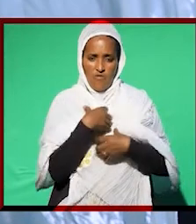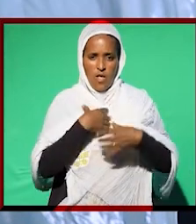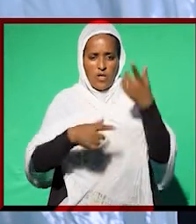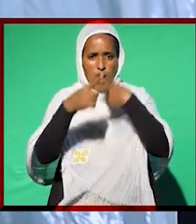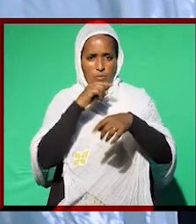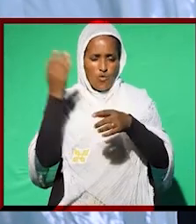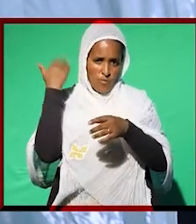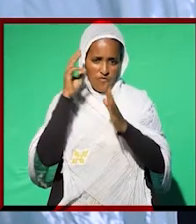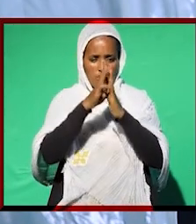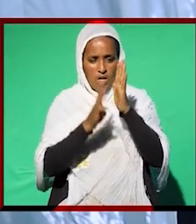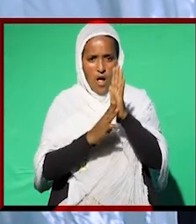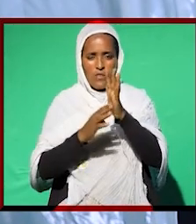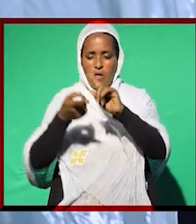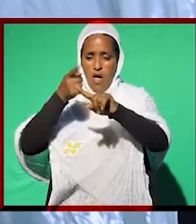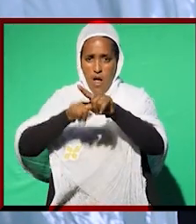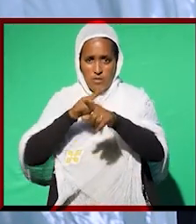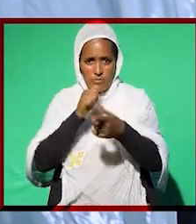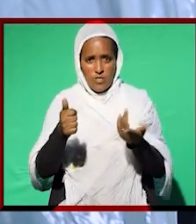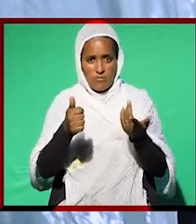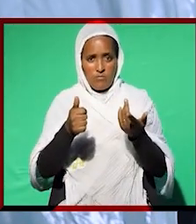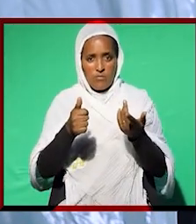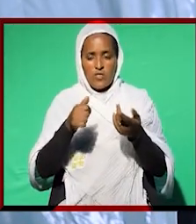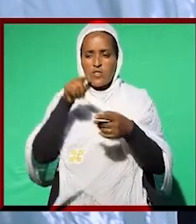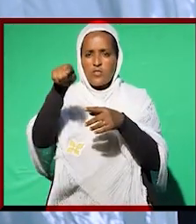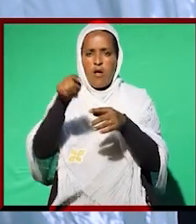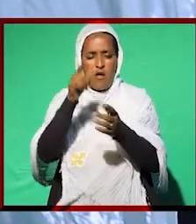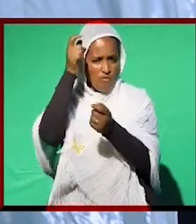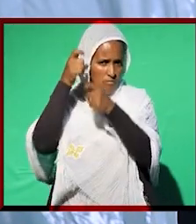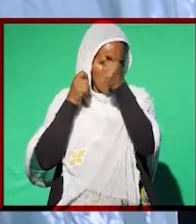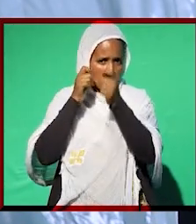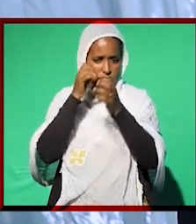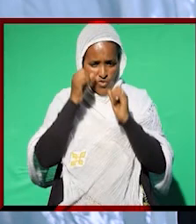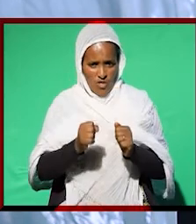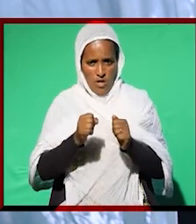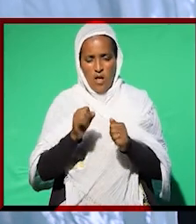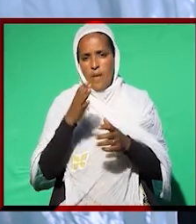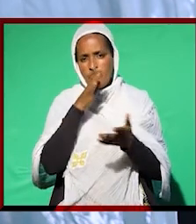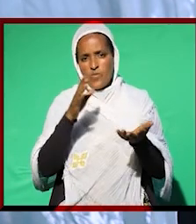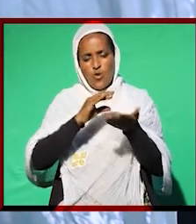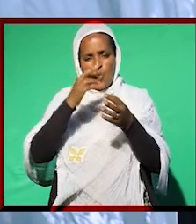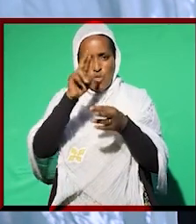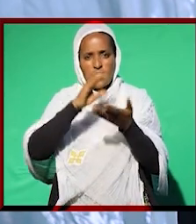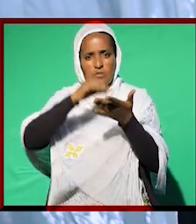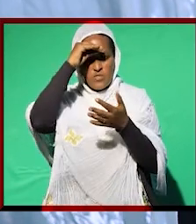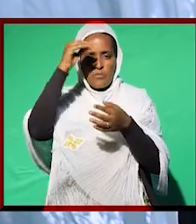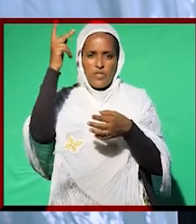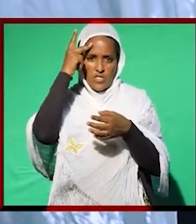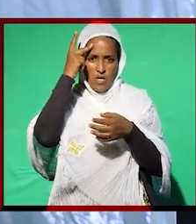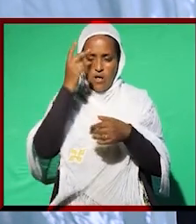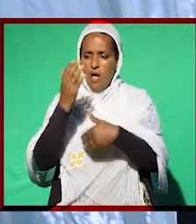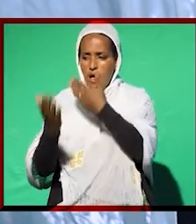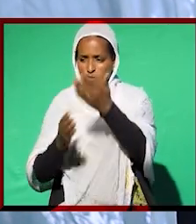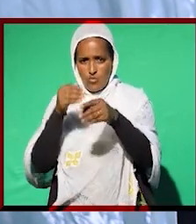ፈጣሪያቸውን ወደ መፍራት ካላመጡ፣ ወደ ቀድሞ ግብረ ገብነት ካልተመለሱ በቀጣይ እውነት ግቢ የሚያድር ተማሪ ይገኛል ወይ? ወይስ ትምህርት